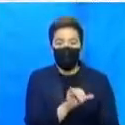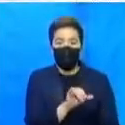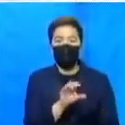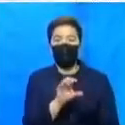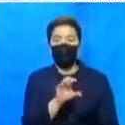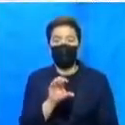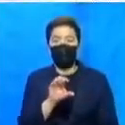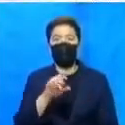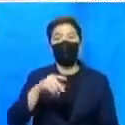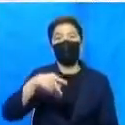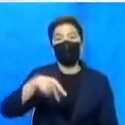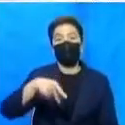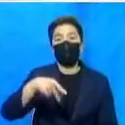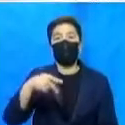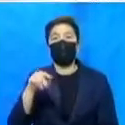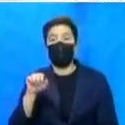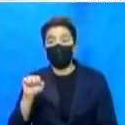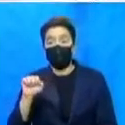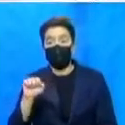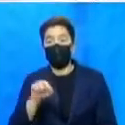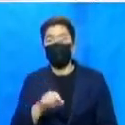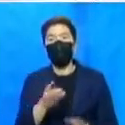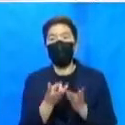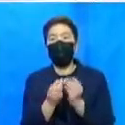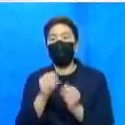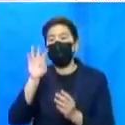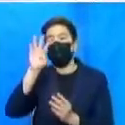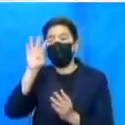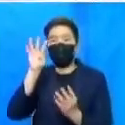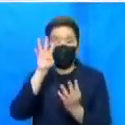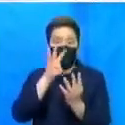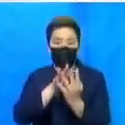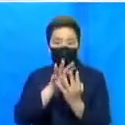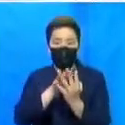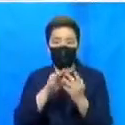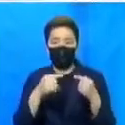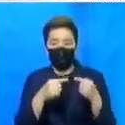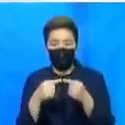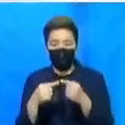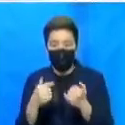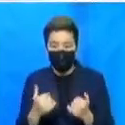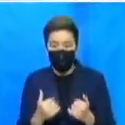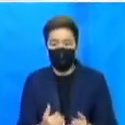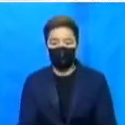หลักพันและหลักแสนทำการออกรางวัลอันดับเลขท้าย4ตัว